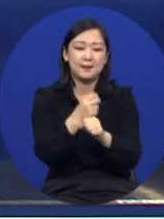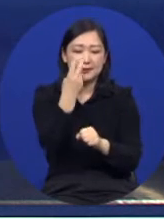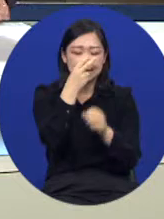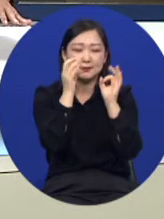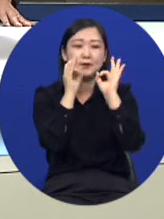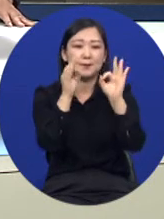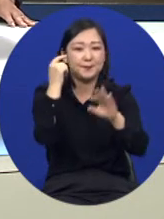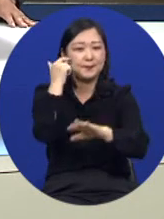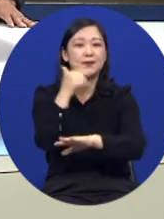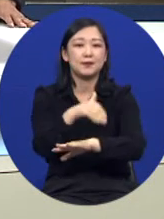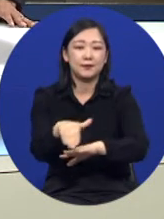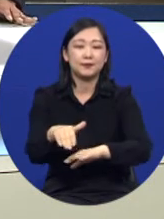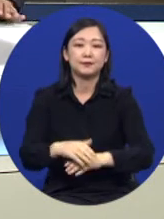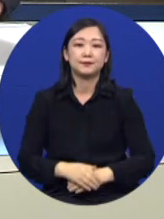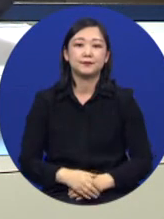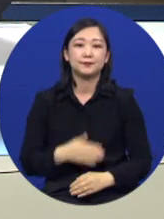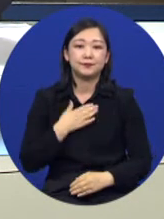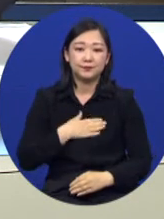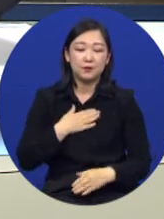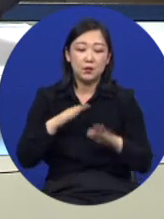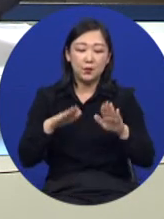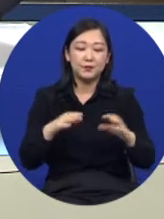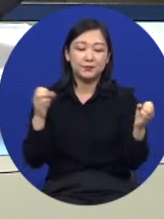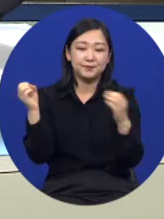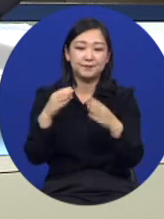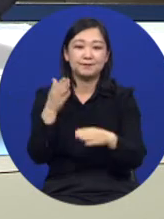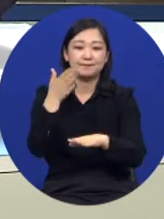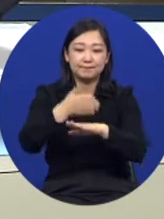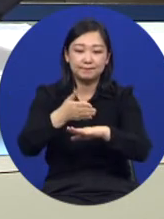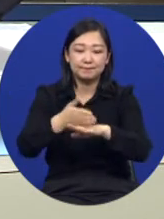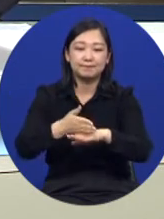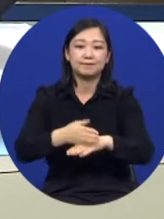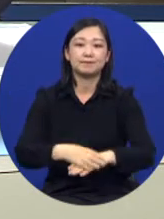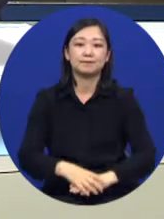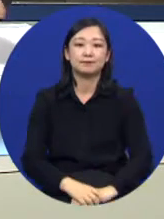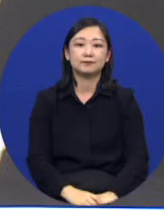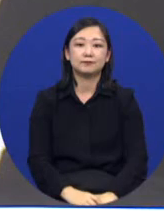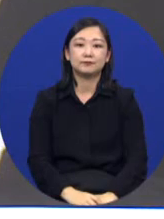겁니다. 알겠습니다. 자, 오늘 말씀 감사합니다. 네,